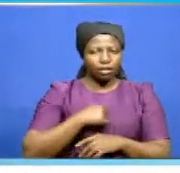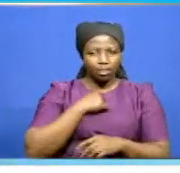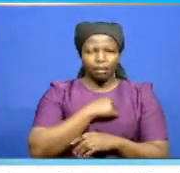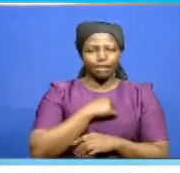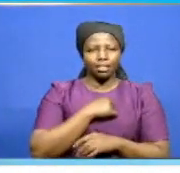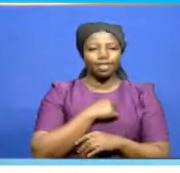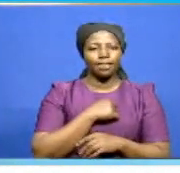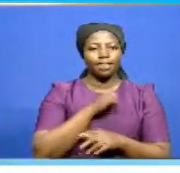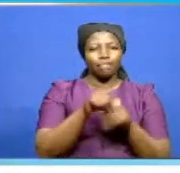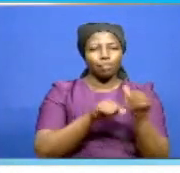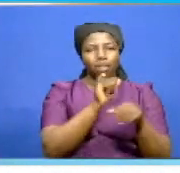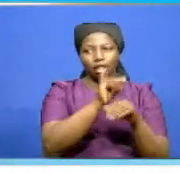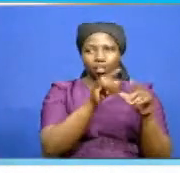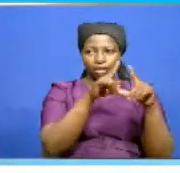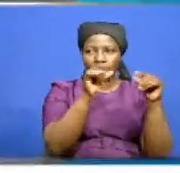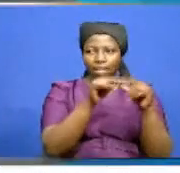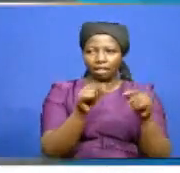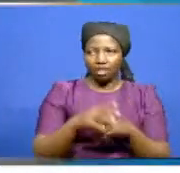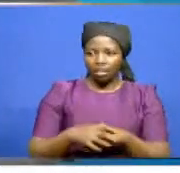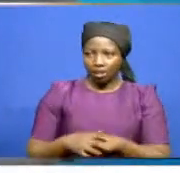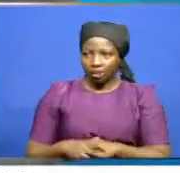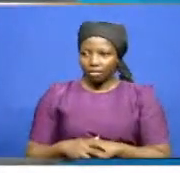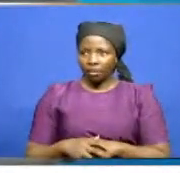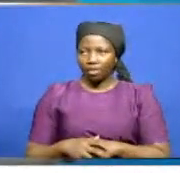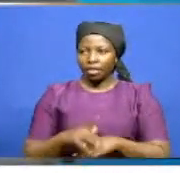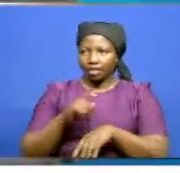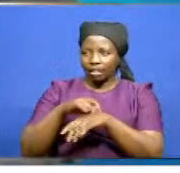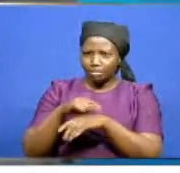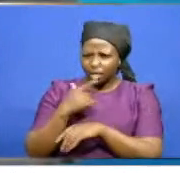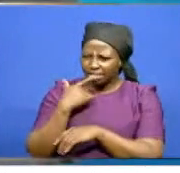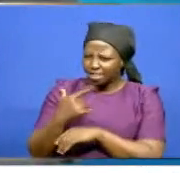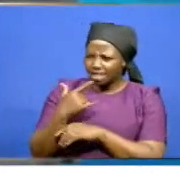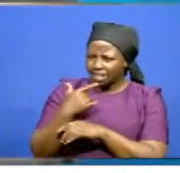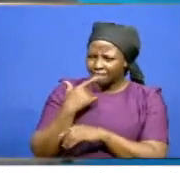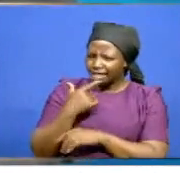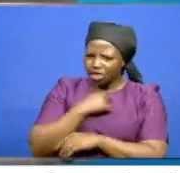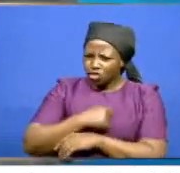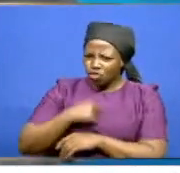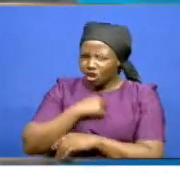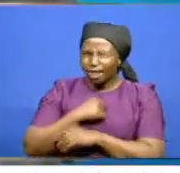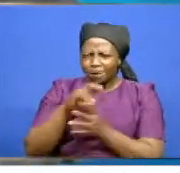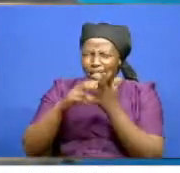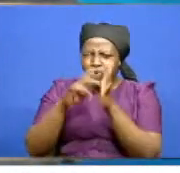hilo. Sema wakati tunasema kuhuya radhi, nasema nini?